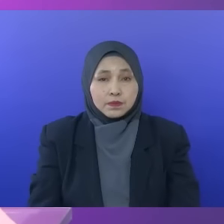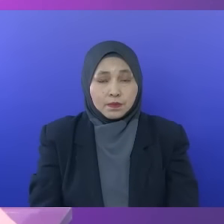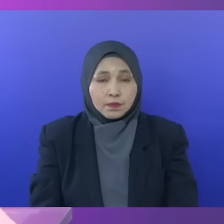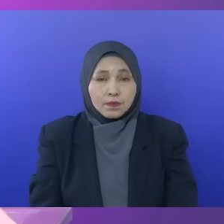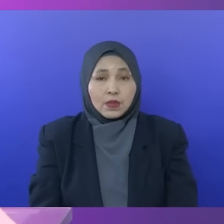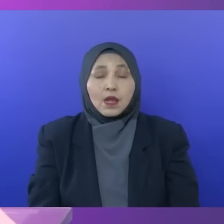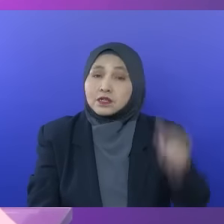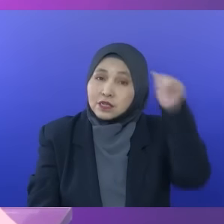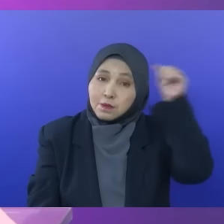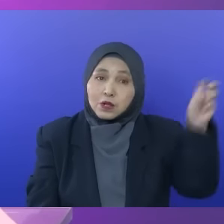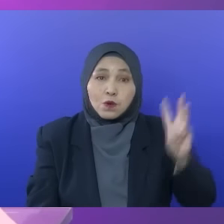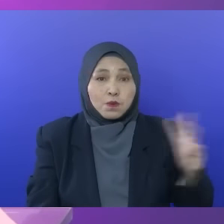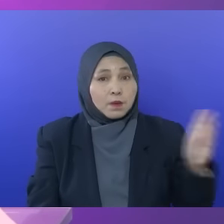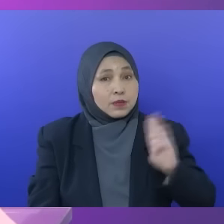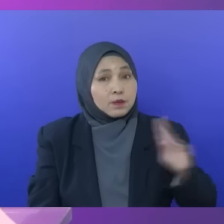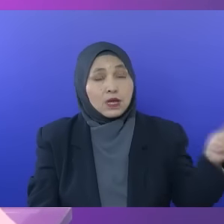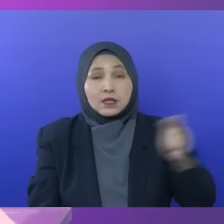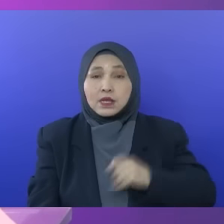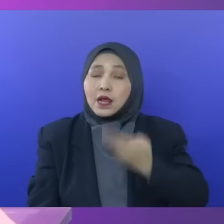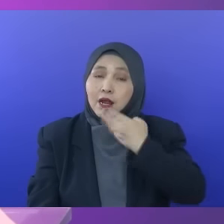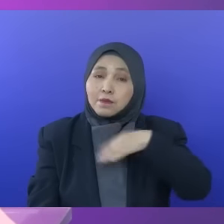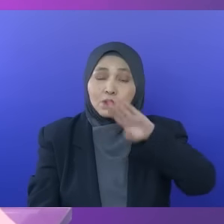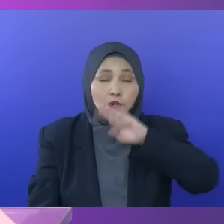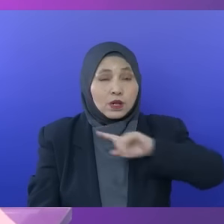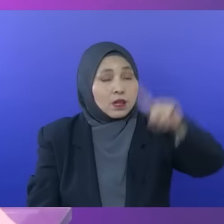Assalamualaikum warahmatullahi wabarakatuh